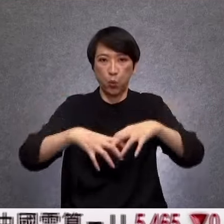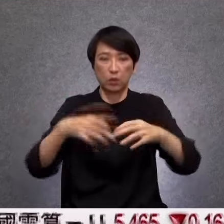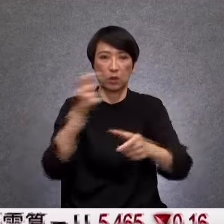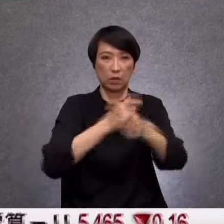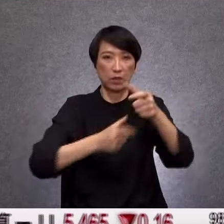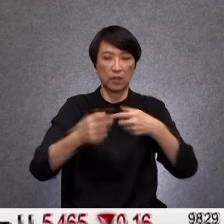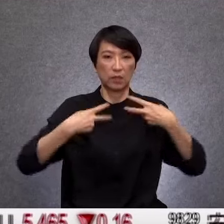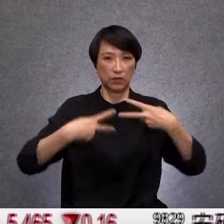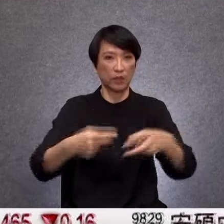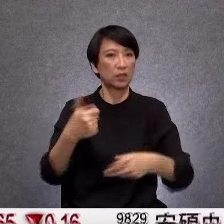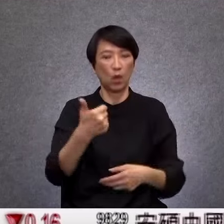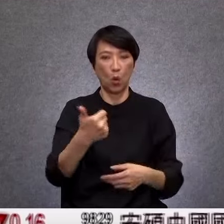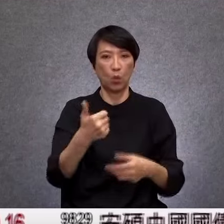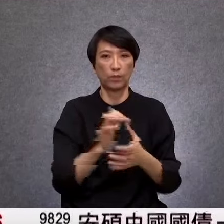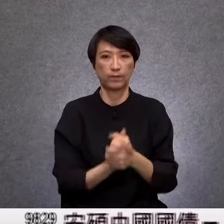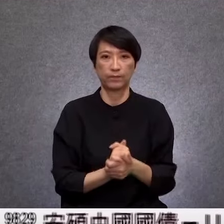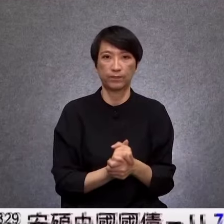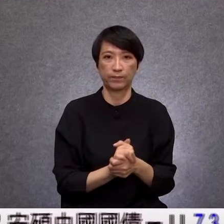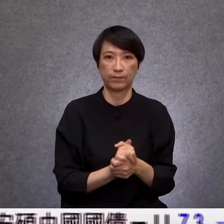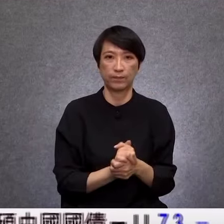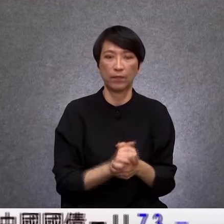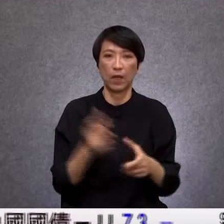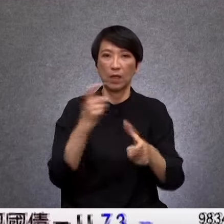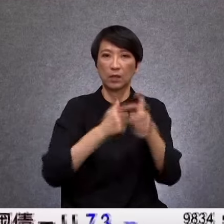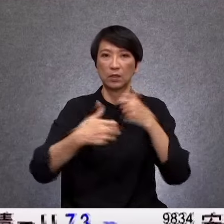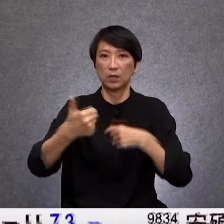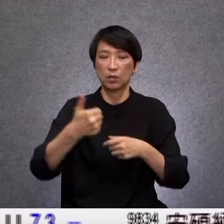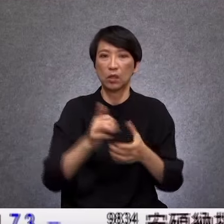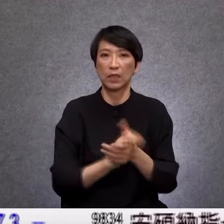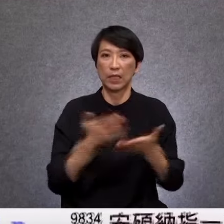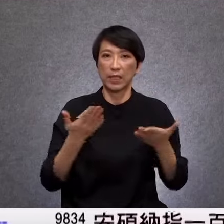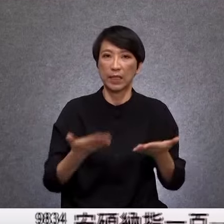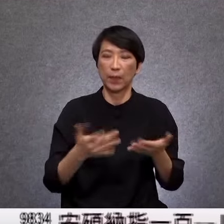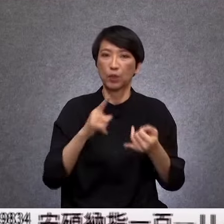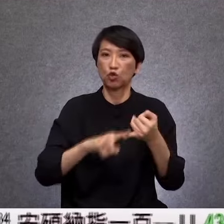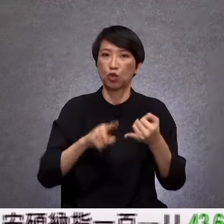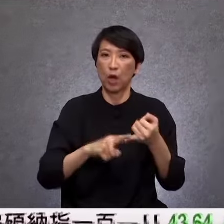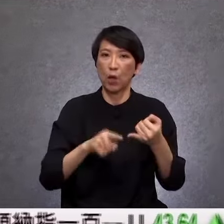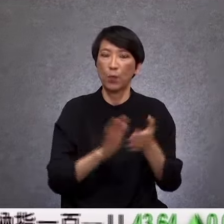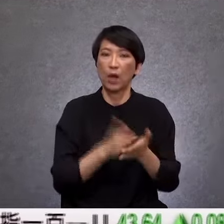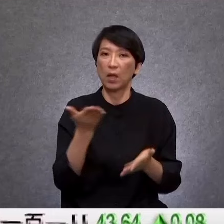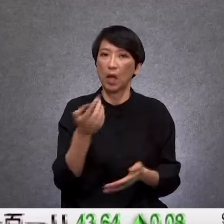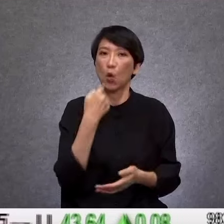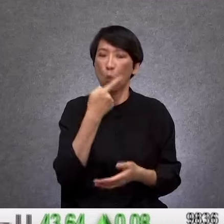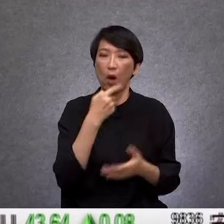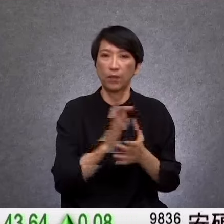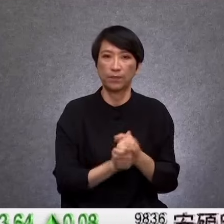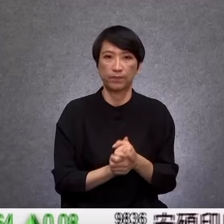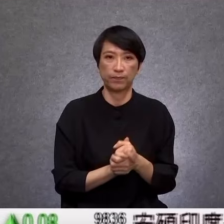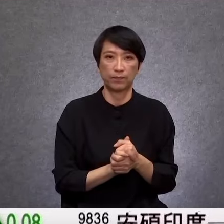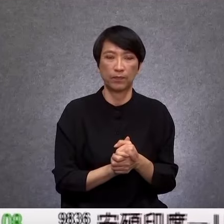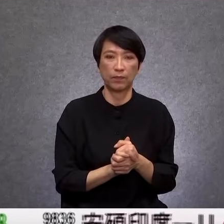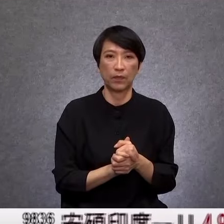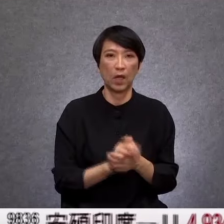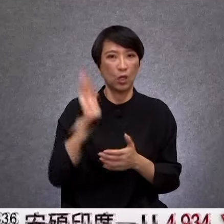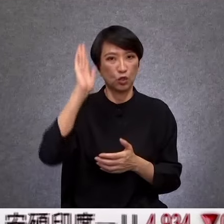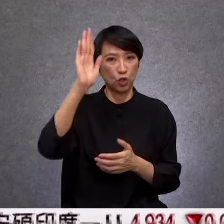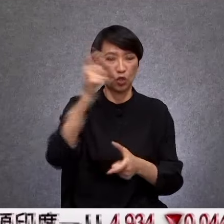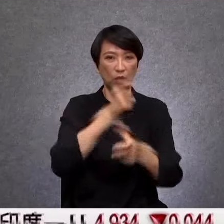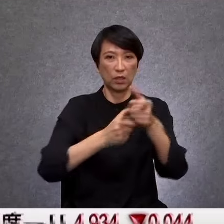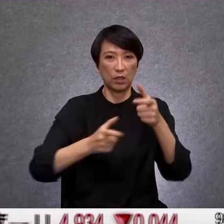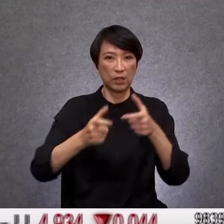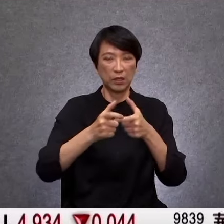策，匯聚到呢啲資源，我哋嘅經濟就會發展得好。 嗱咁啊，司長咁講翻咧，今日喺結語嗰度咧，你提到